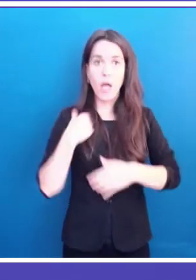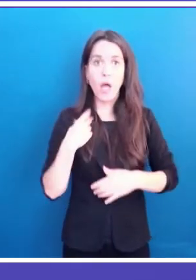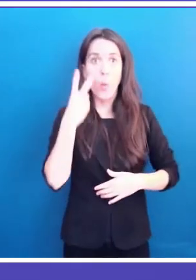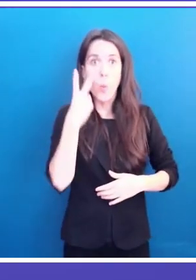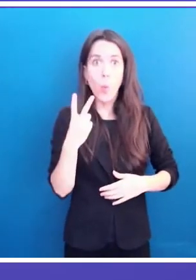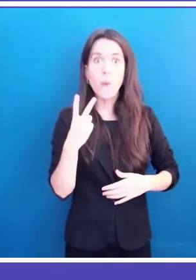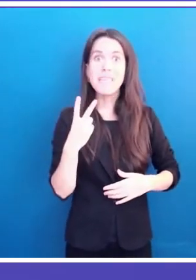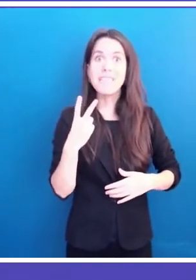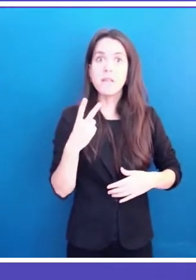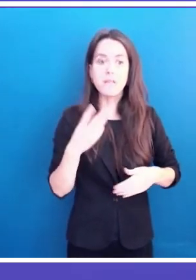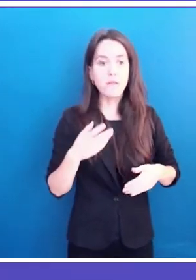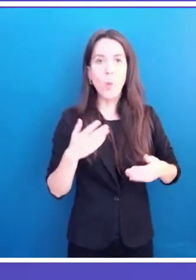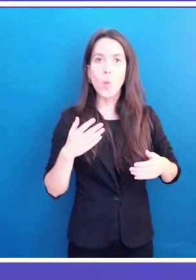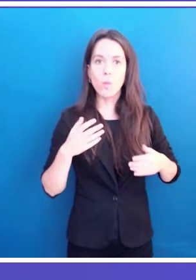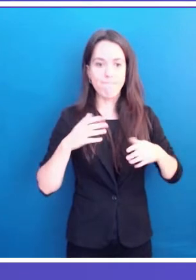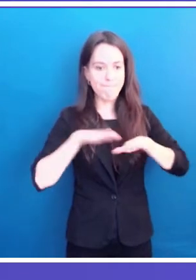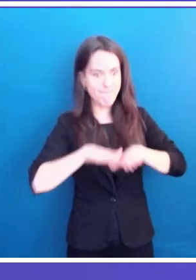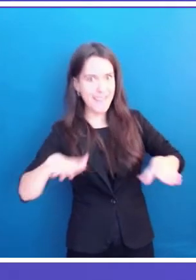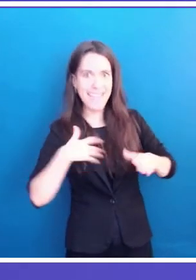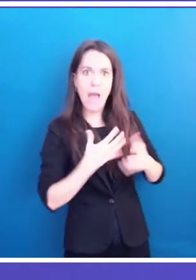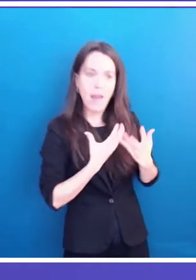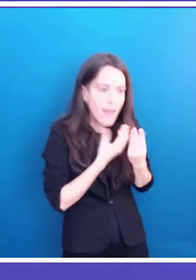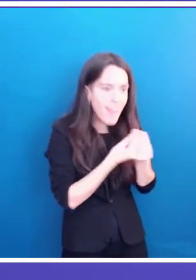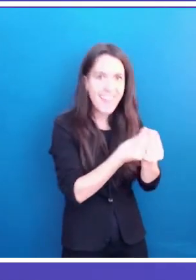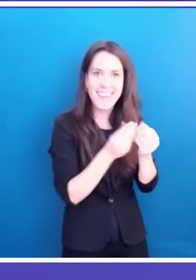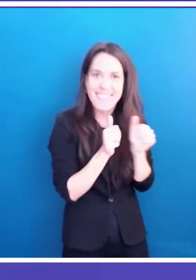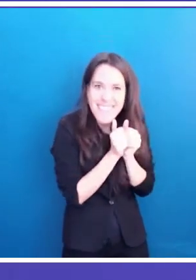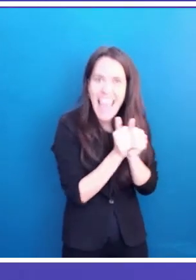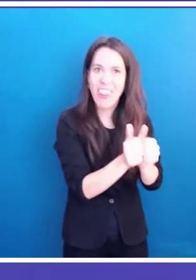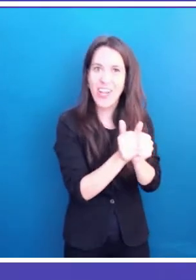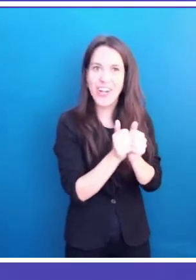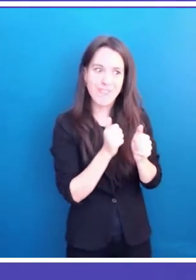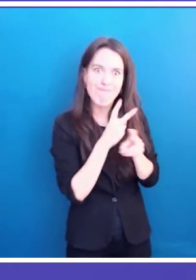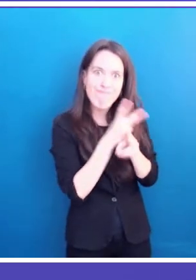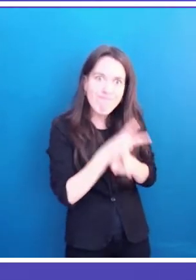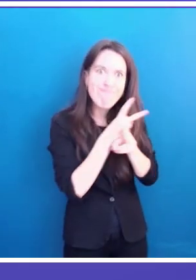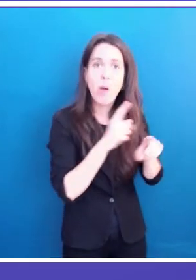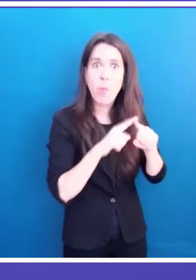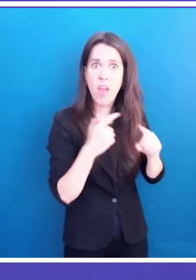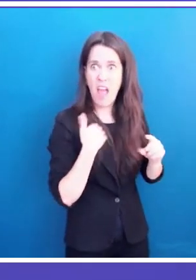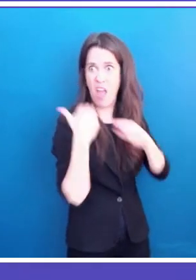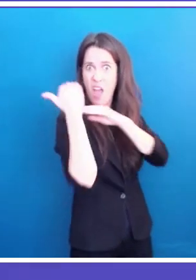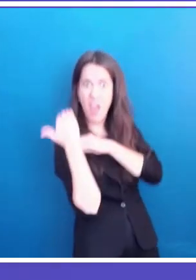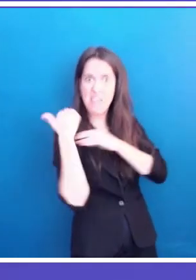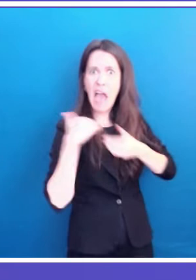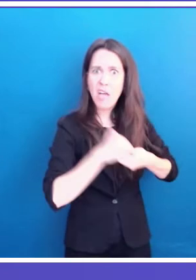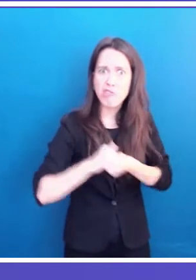مرافقة للعمل، ولكن لا يجب عليها أن تعالج أزمة بهذا الحجم وبهذه الأهمية.